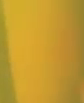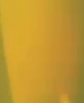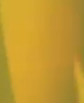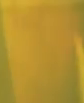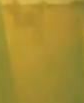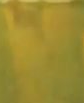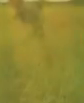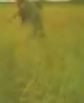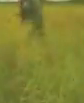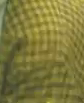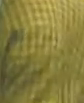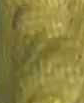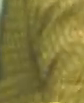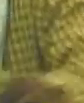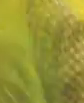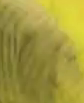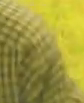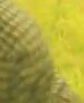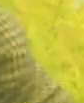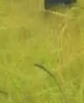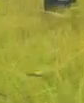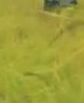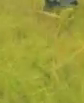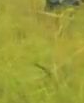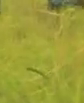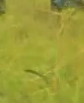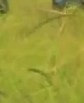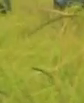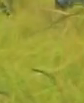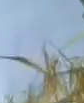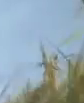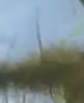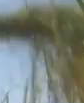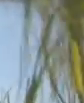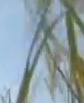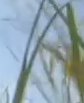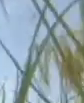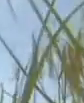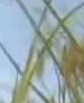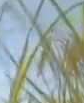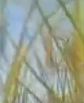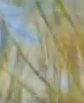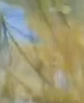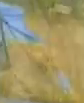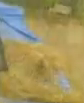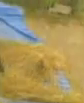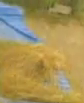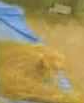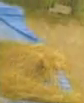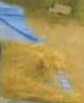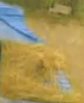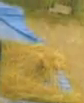ความสุขของชาวนาในยามเก็บเกี่ยวจะยังคงสะท้อนอยู่ในท้องทุ่งไทยสืบไป